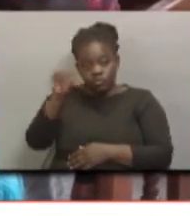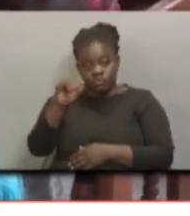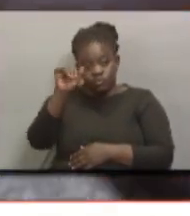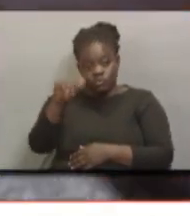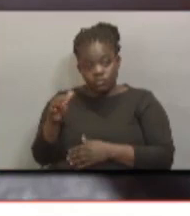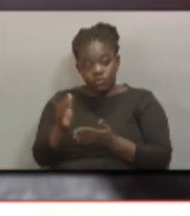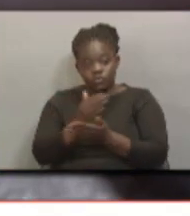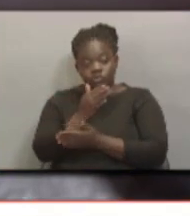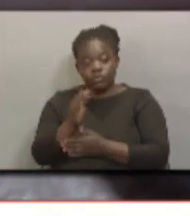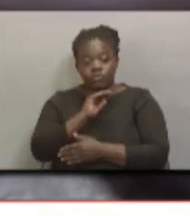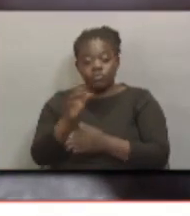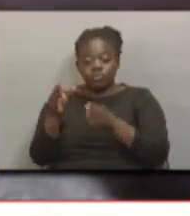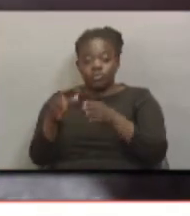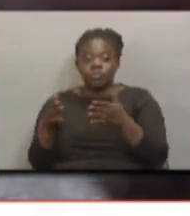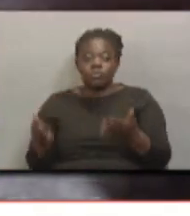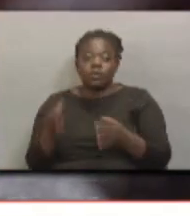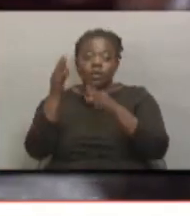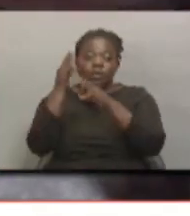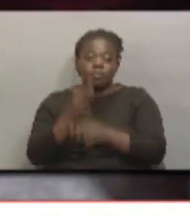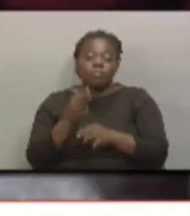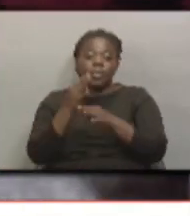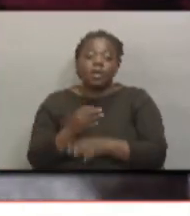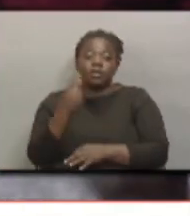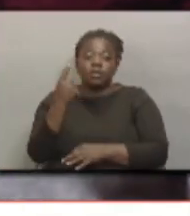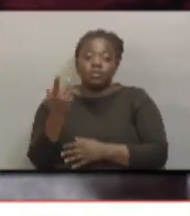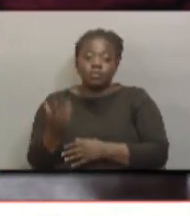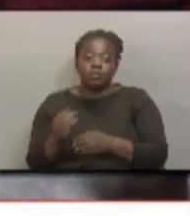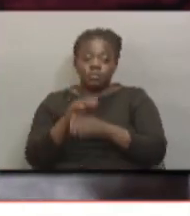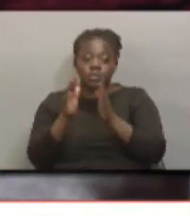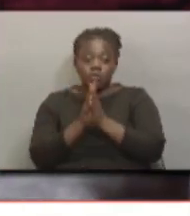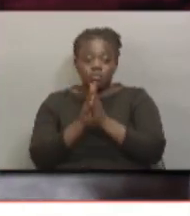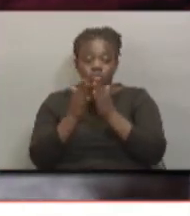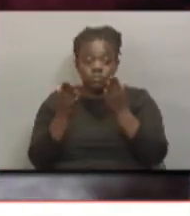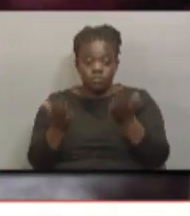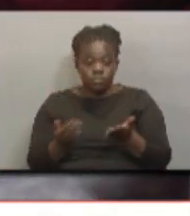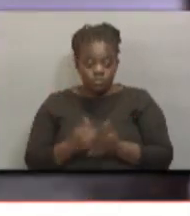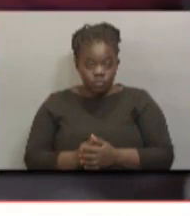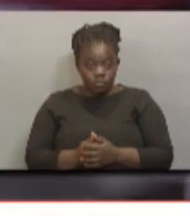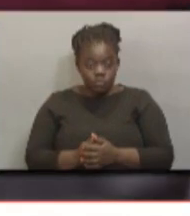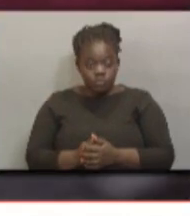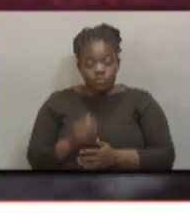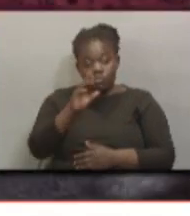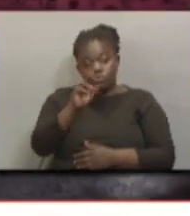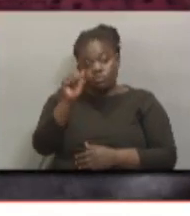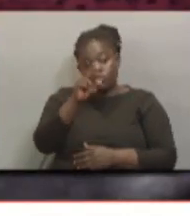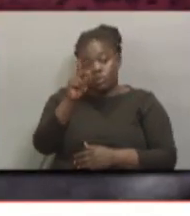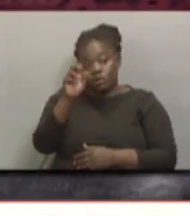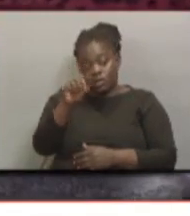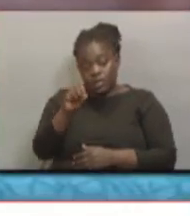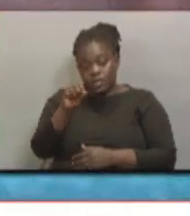Sharing Women's Group kyo ekisangibwa mu Banda 1, nga bano bakola ebitabo amanda g'olusennyente ebiruke